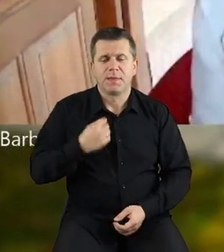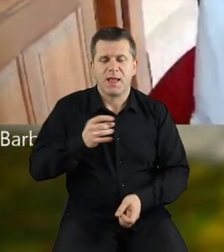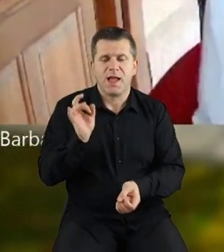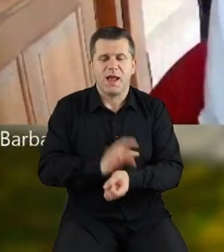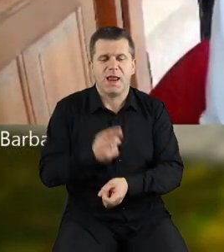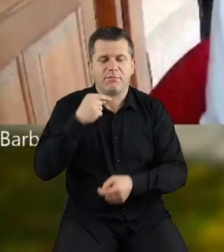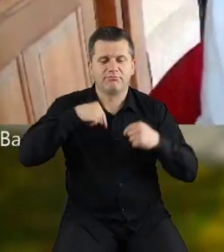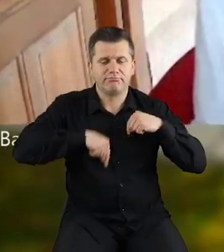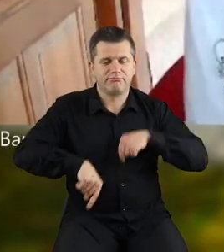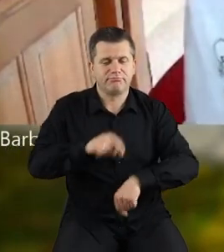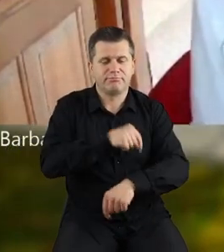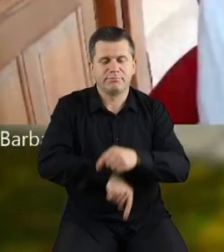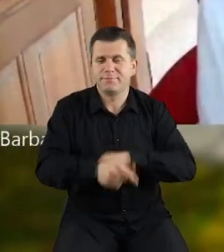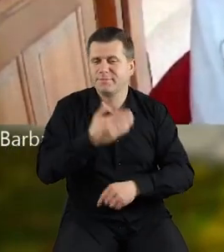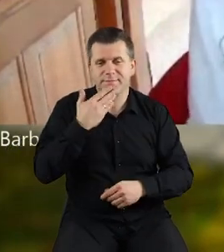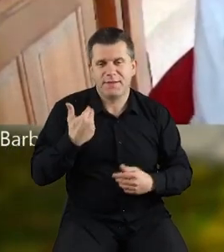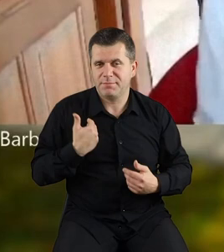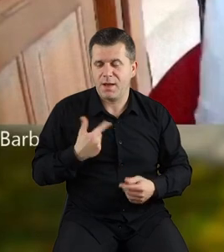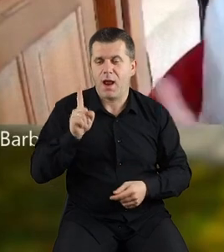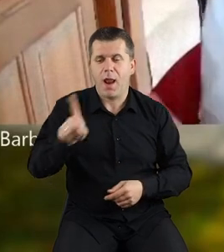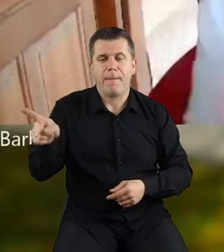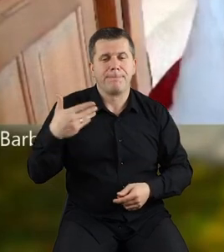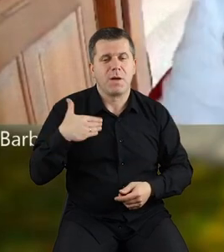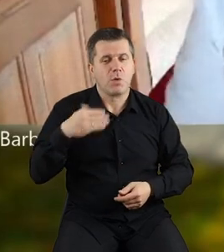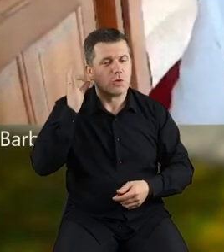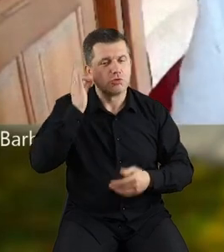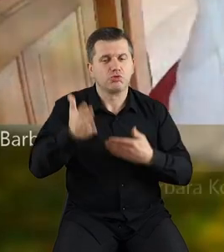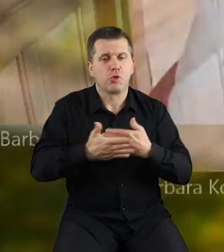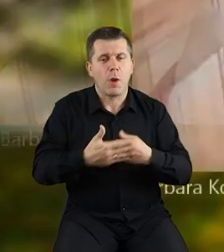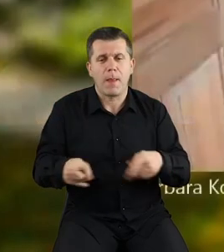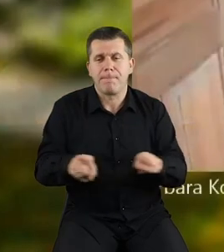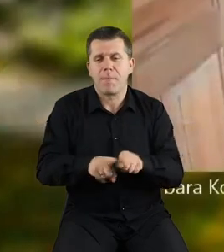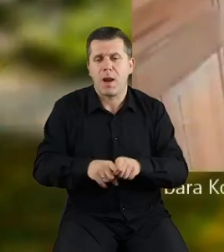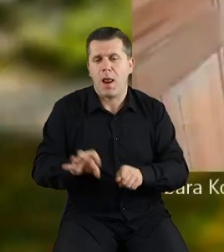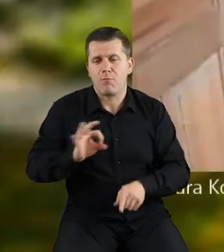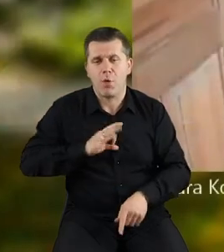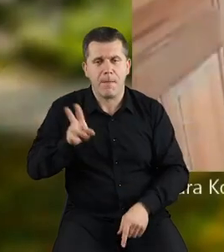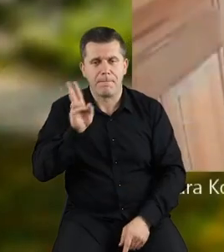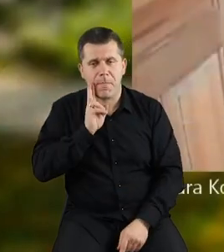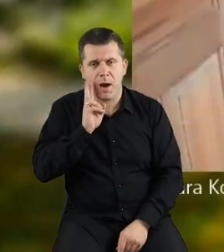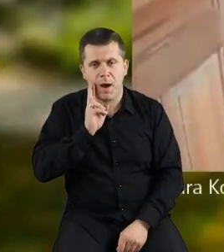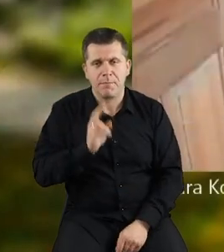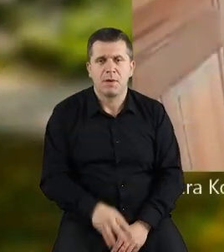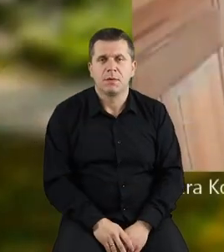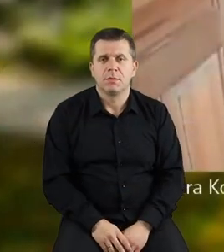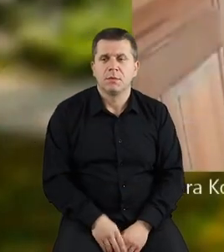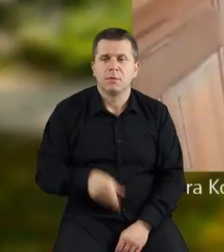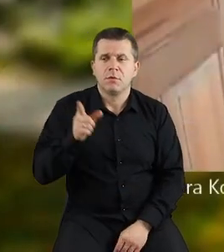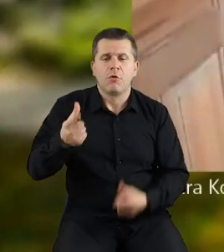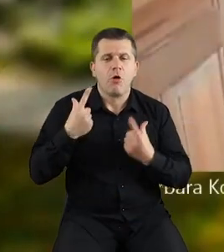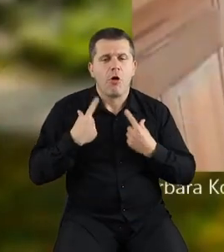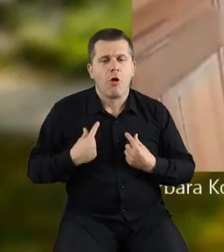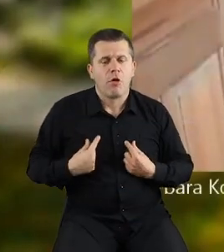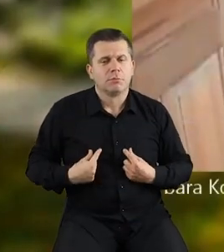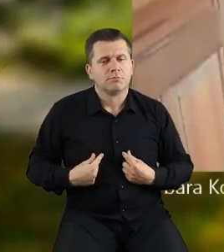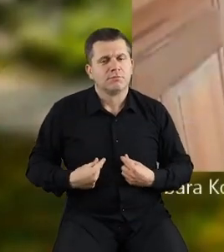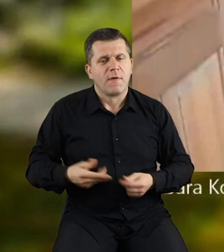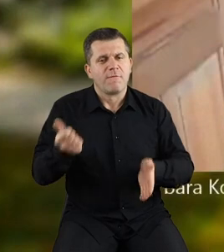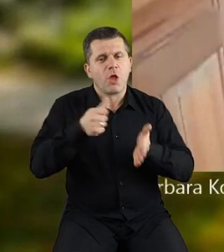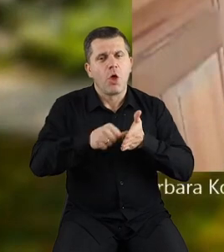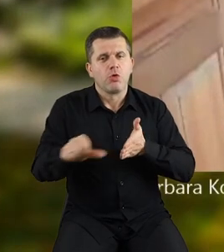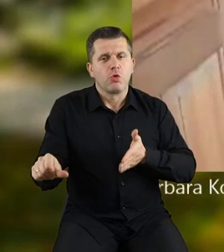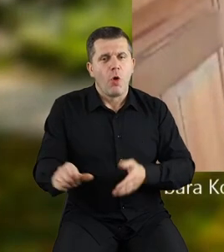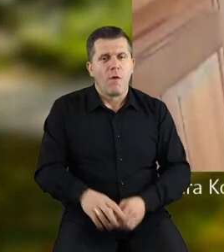nie płynie, ale była żoną brata mojej mamy. Osobą